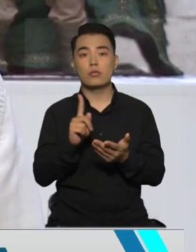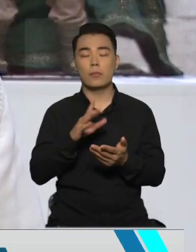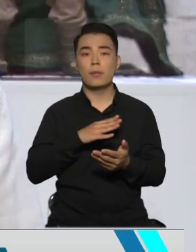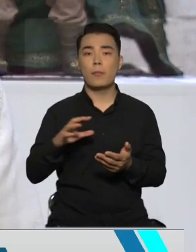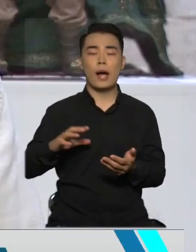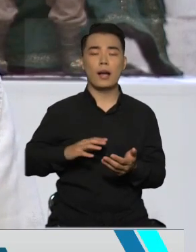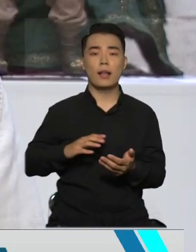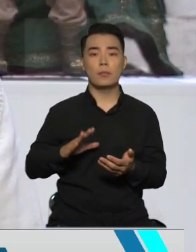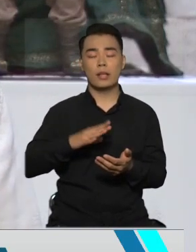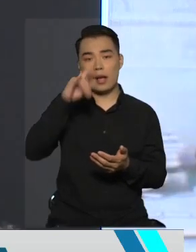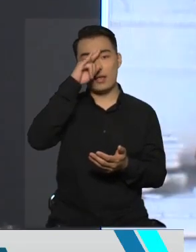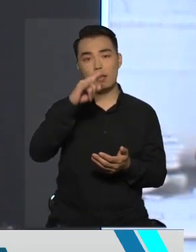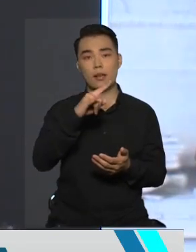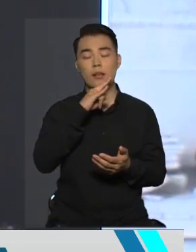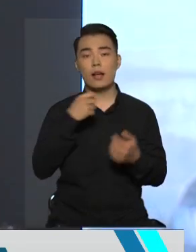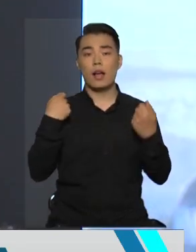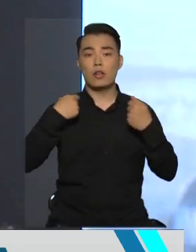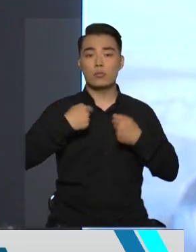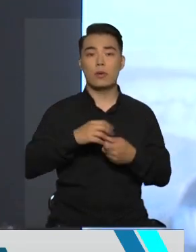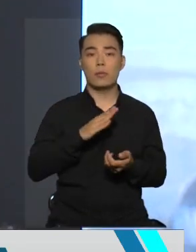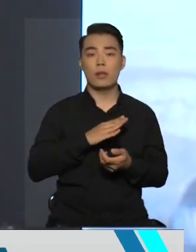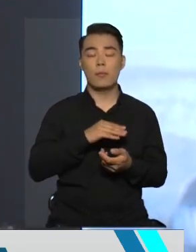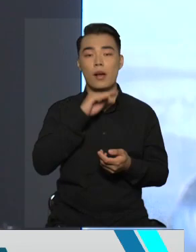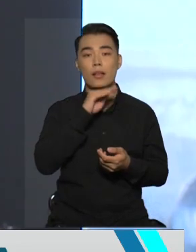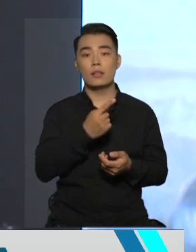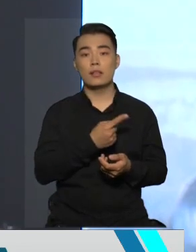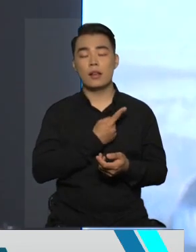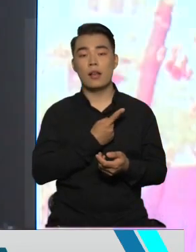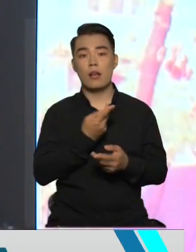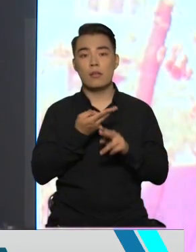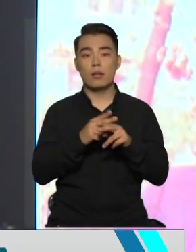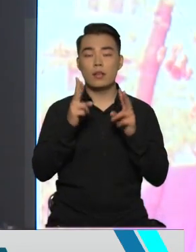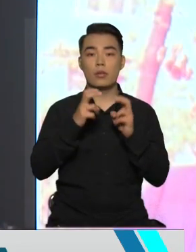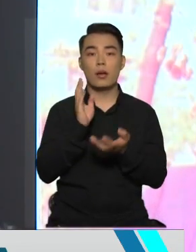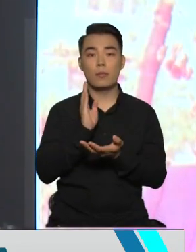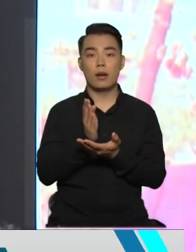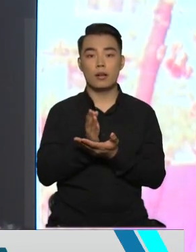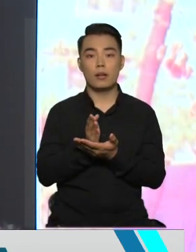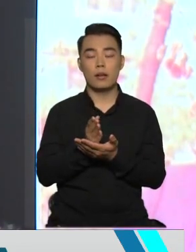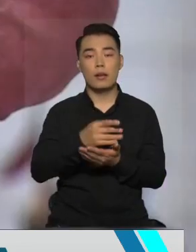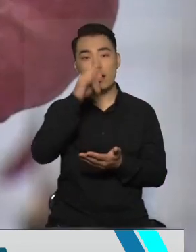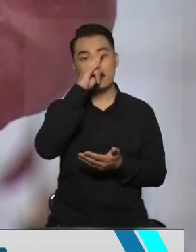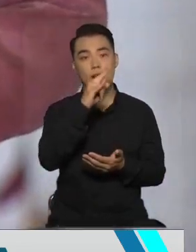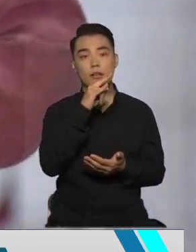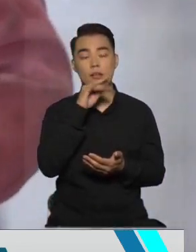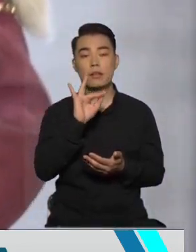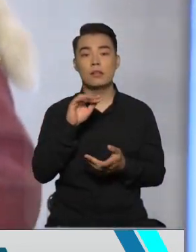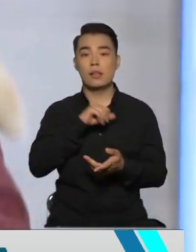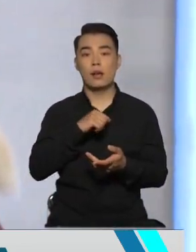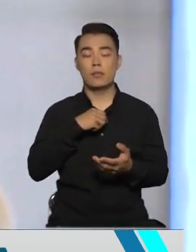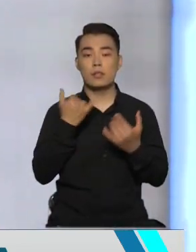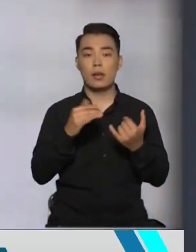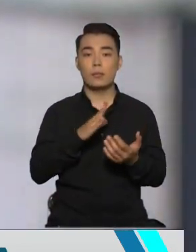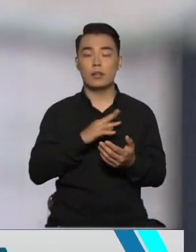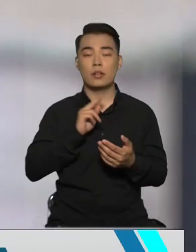богат казахский костюм. Мастера изучают историю для того, чтобы повторить узоры, которые были в Казахстане в то время и сейчас, для